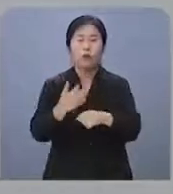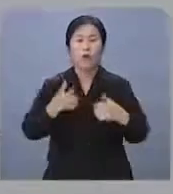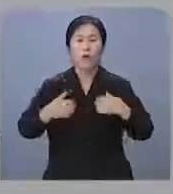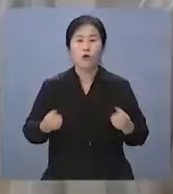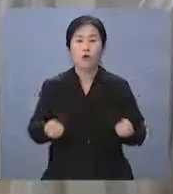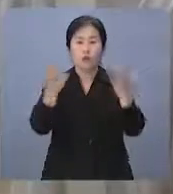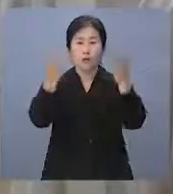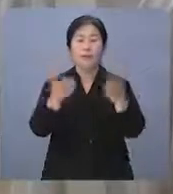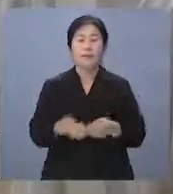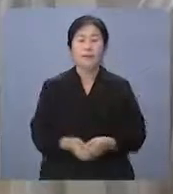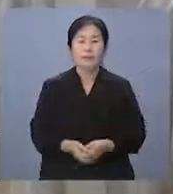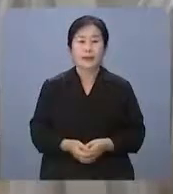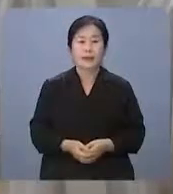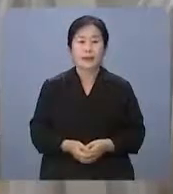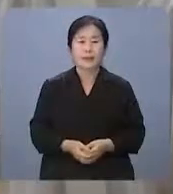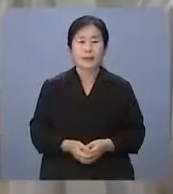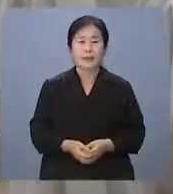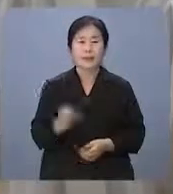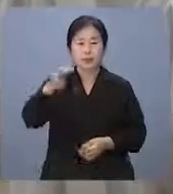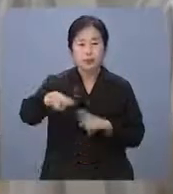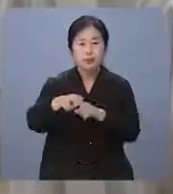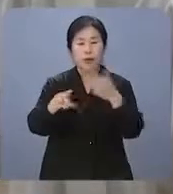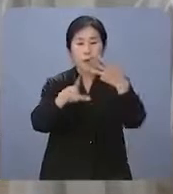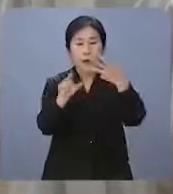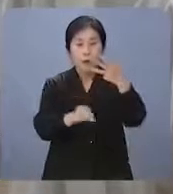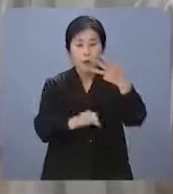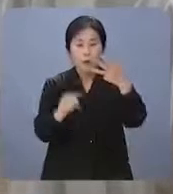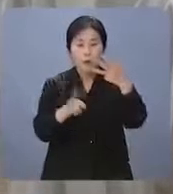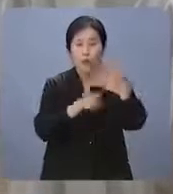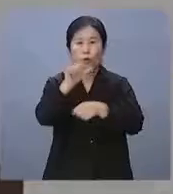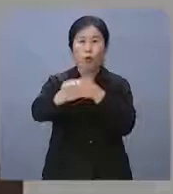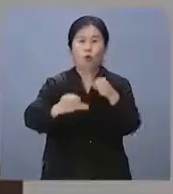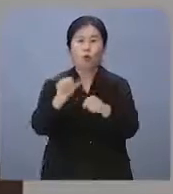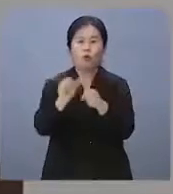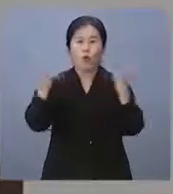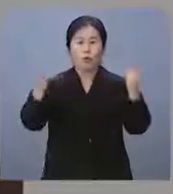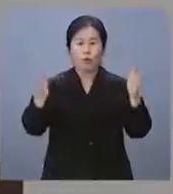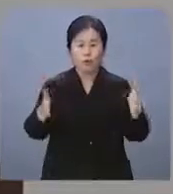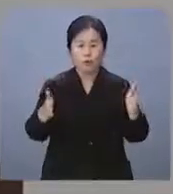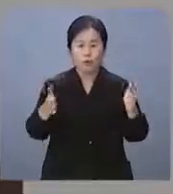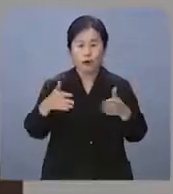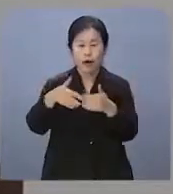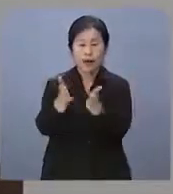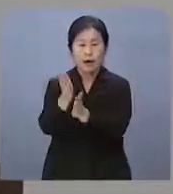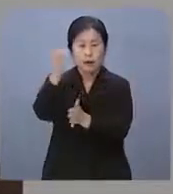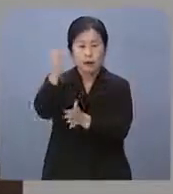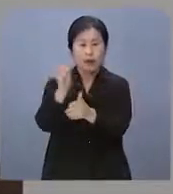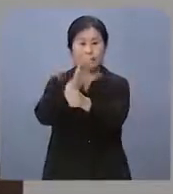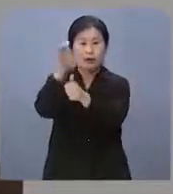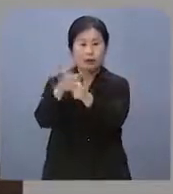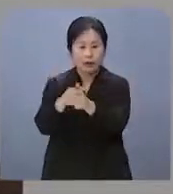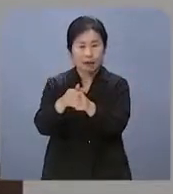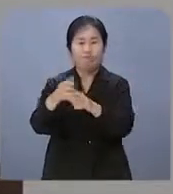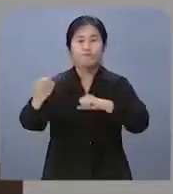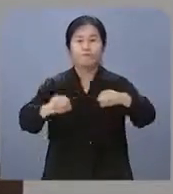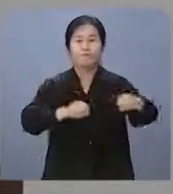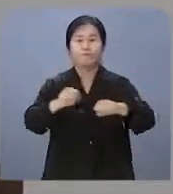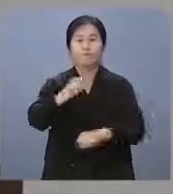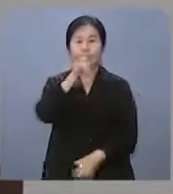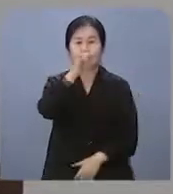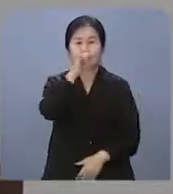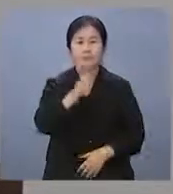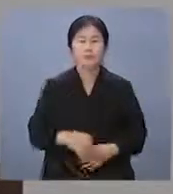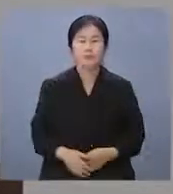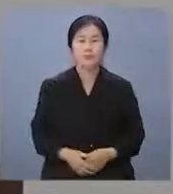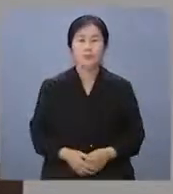Vatican trong vòng 5 năm bắt đầu từ tháng 8 tới ông dư cũng là một trong những giám mục Hàn Quốc hiếm hơi có mối quan hệ thân cận